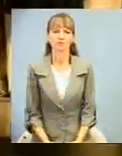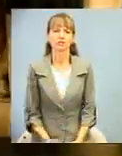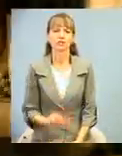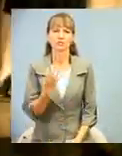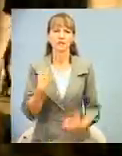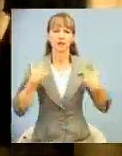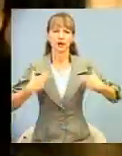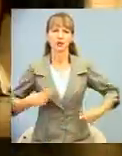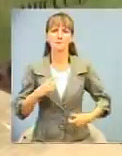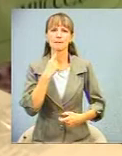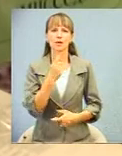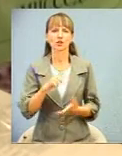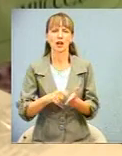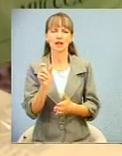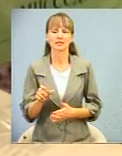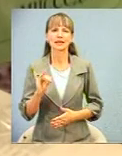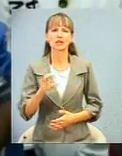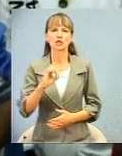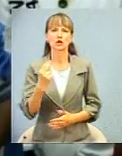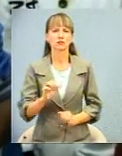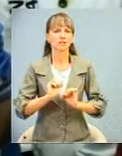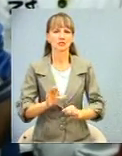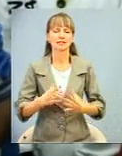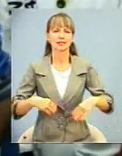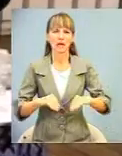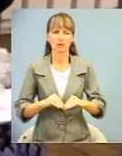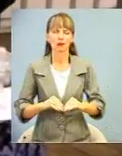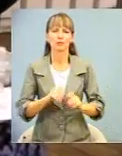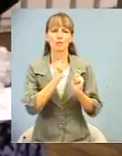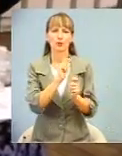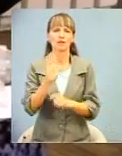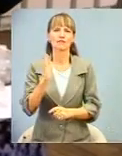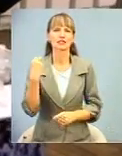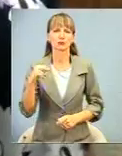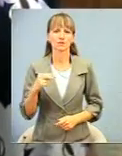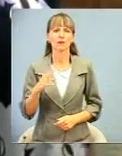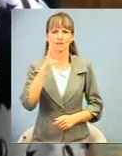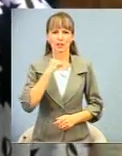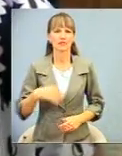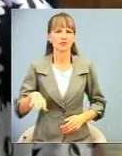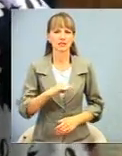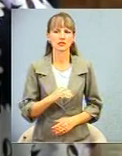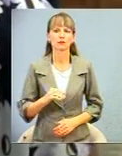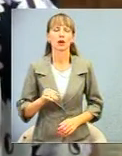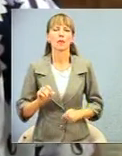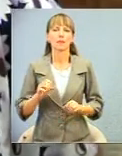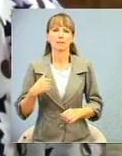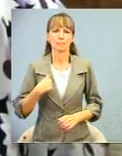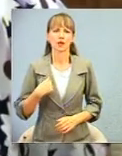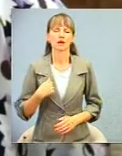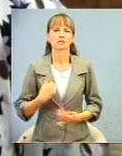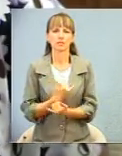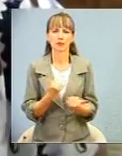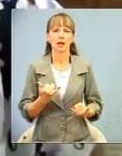400 портфелів першокласникам і соціально незахищених родин вручили у Запоріжжі. Чи вистачить на всіх? Могли забезпечити майже